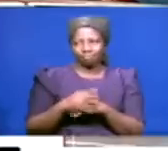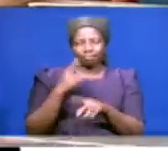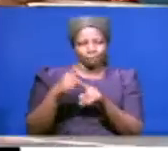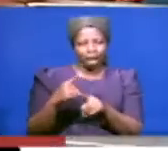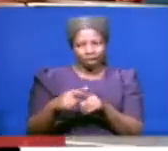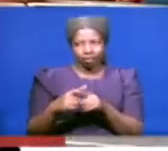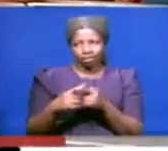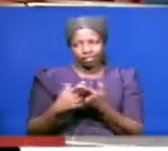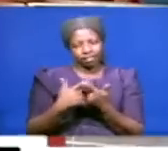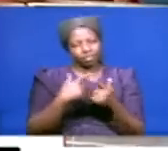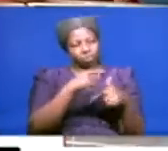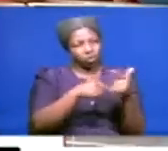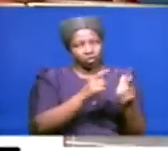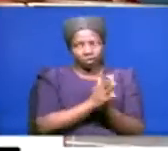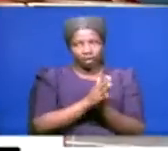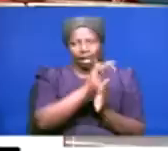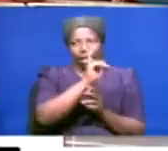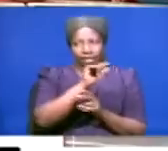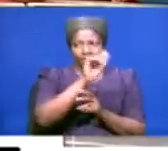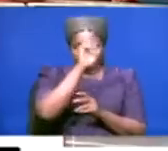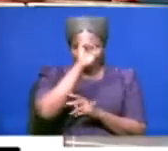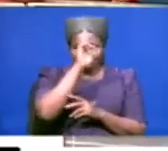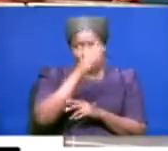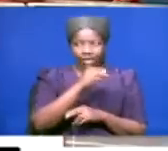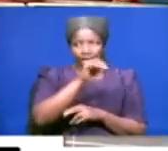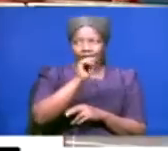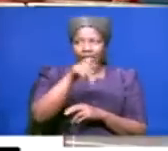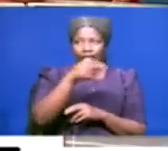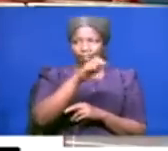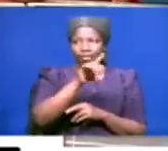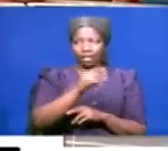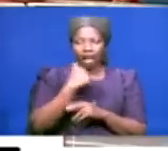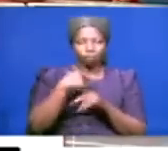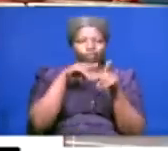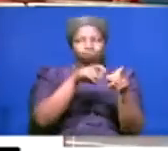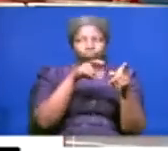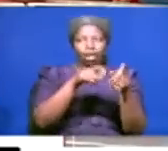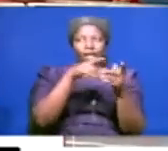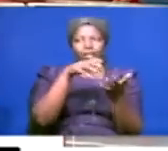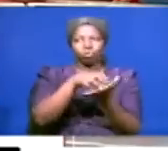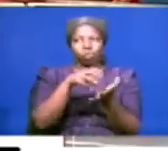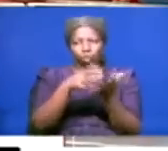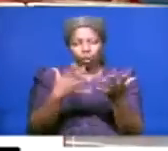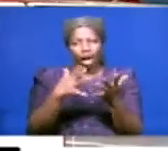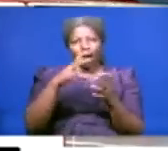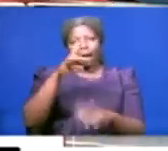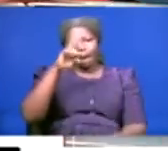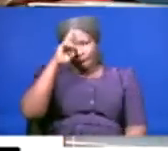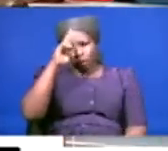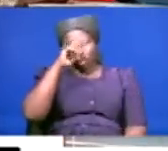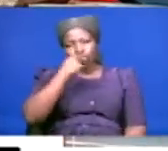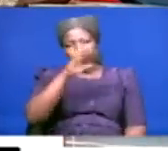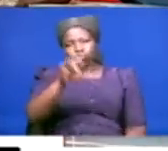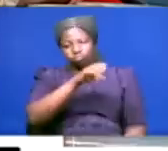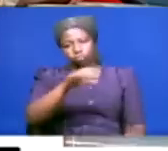Inspekta Jenerali wa polisi Japheth Koome amekashifu tukio ambapo afisa mmoja wa polisi aliyekuwa mlevi alinaswa kwenye video